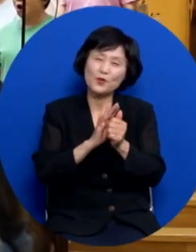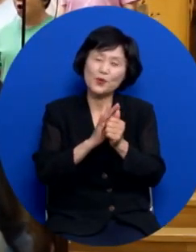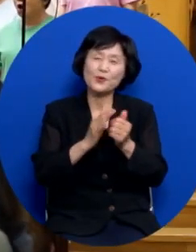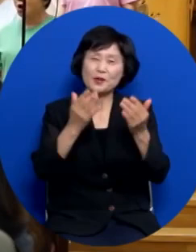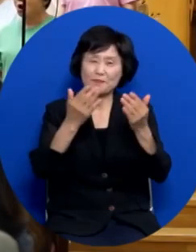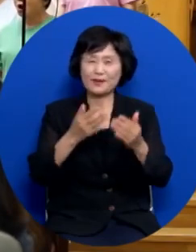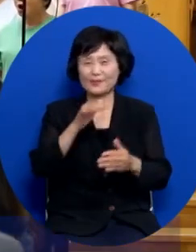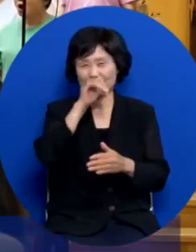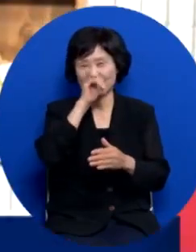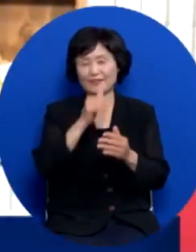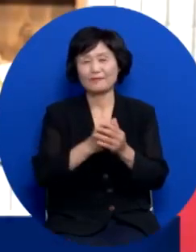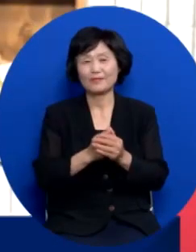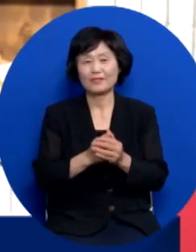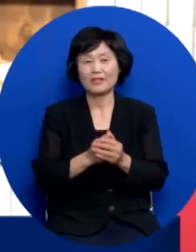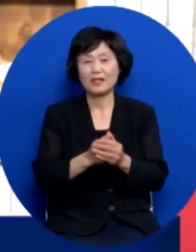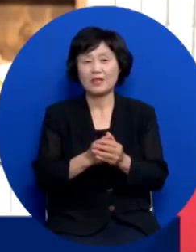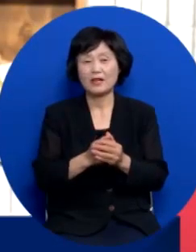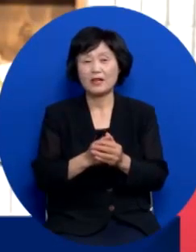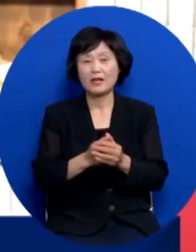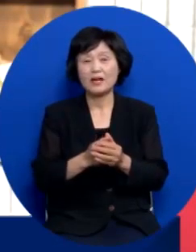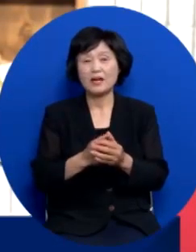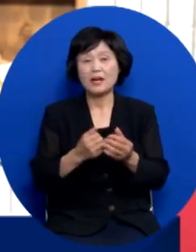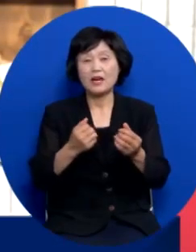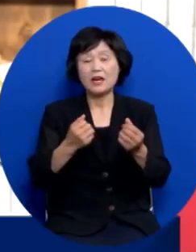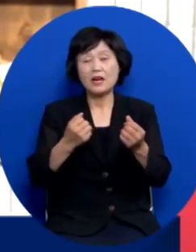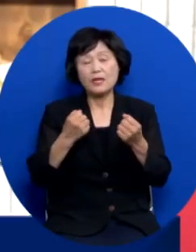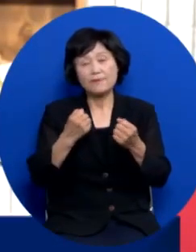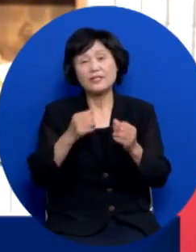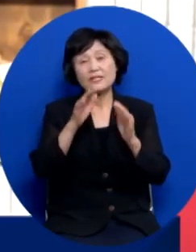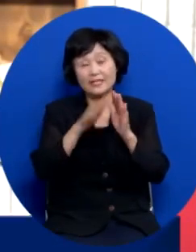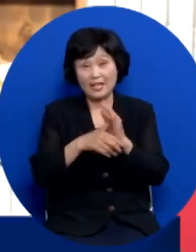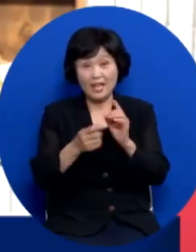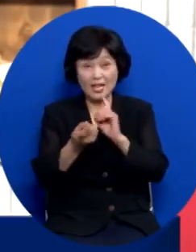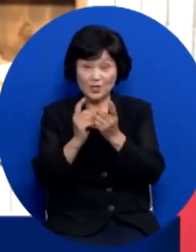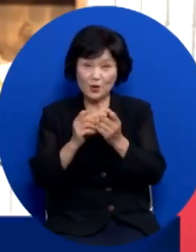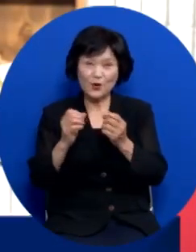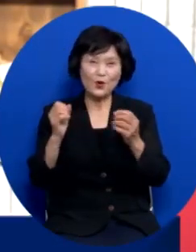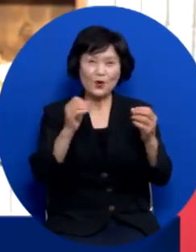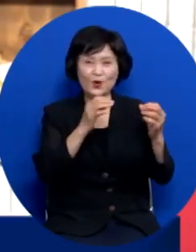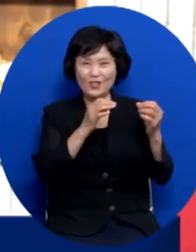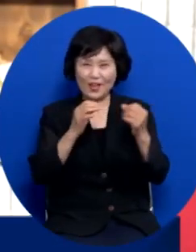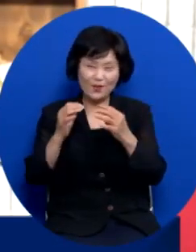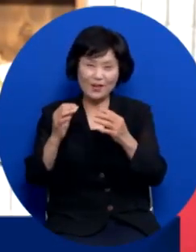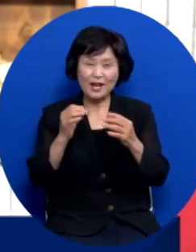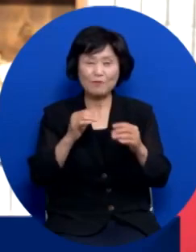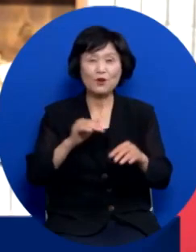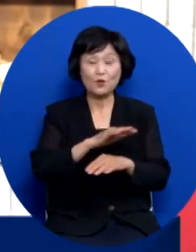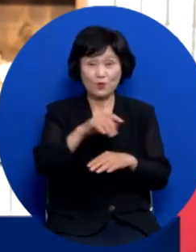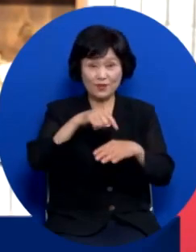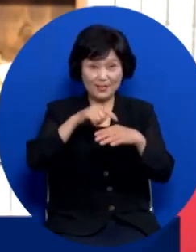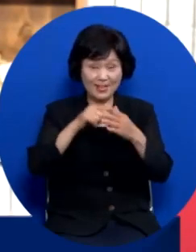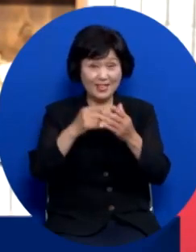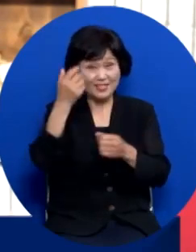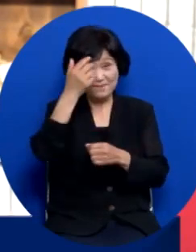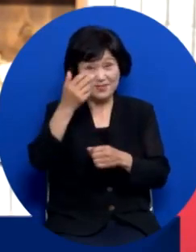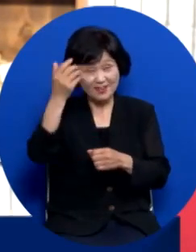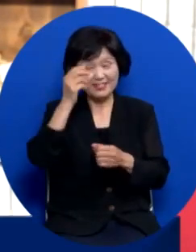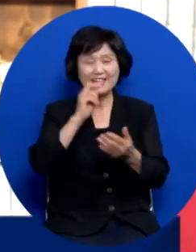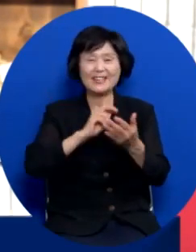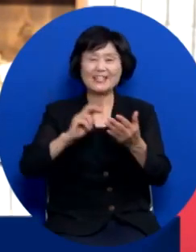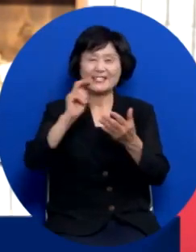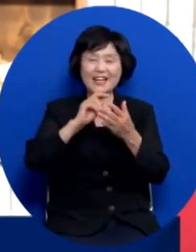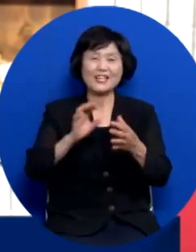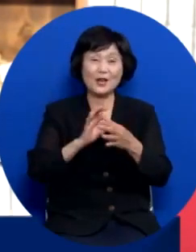있습니다. 힘이 들 때 서로 대화를 나누면서 더욱더 우리 심령이 더욱 찬양으로 다져지는